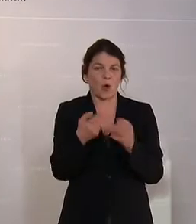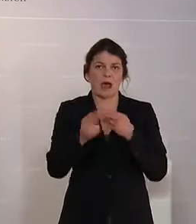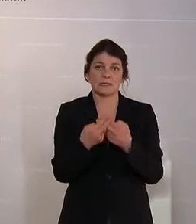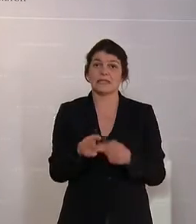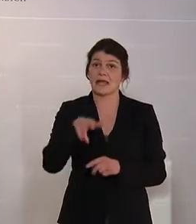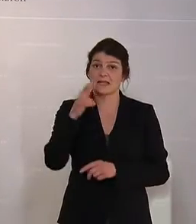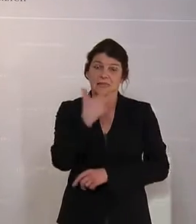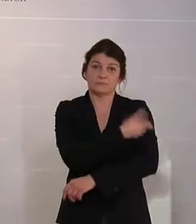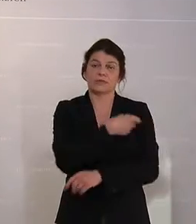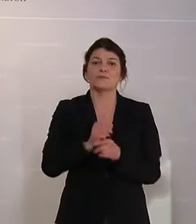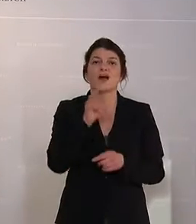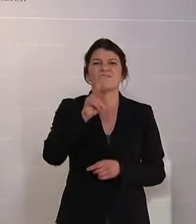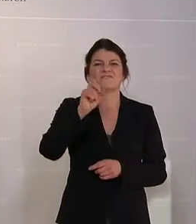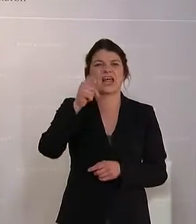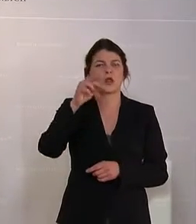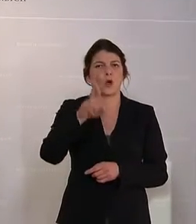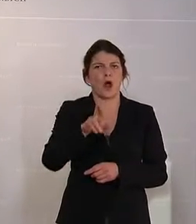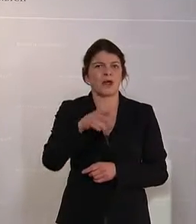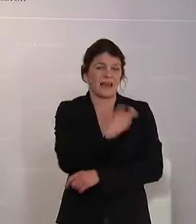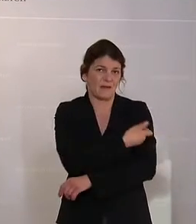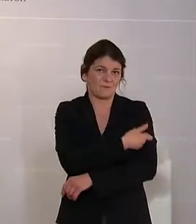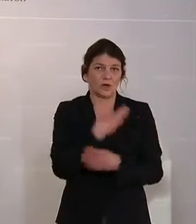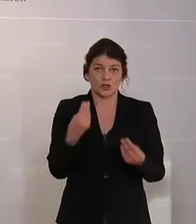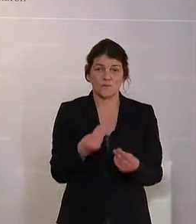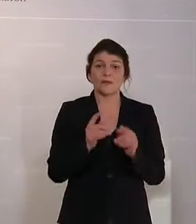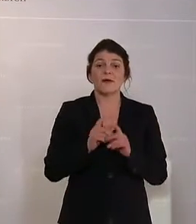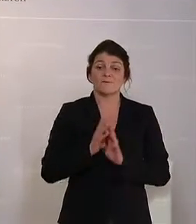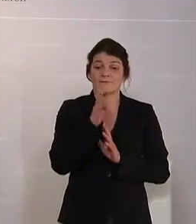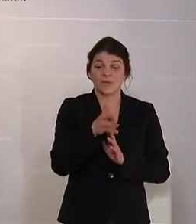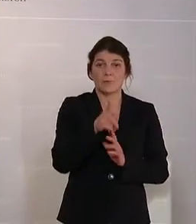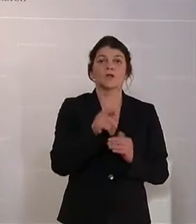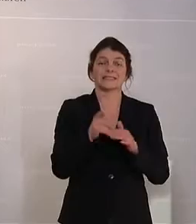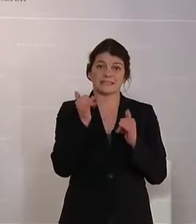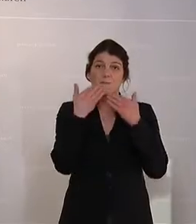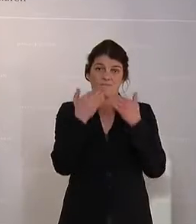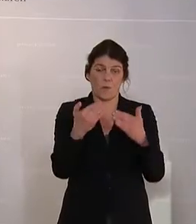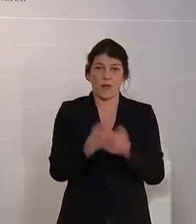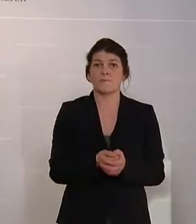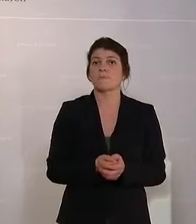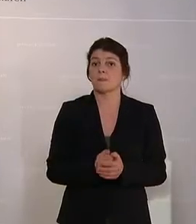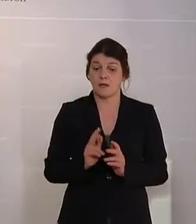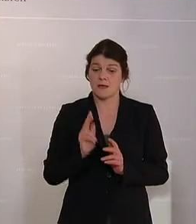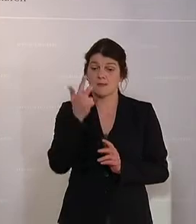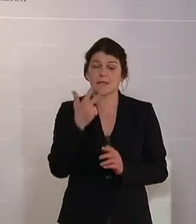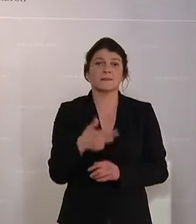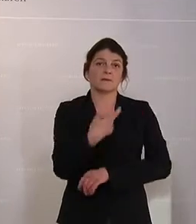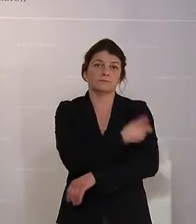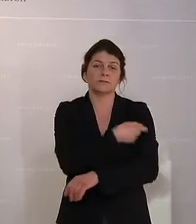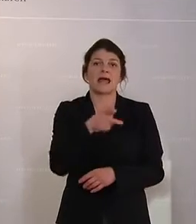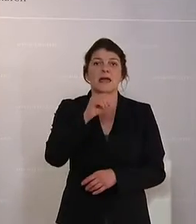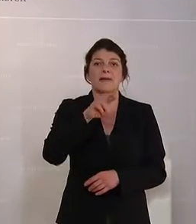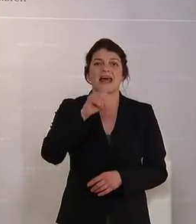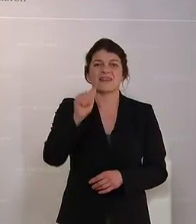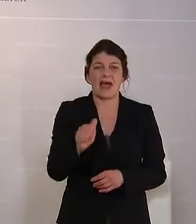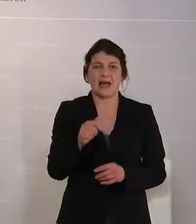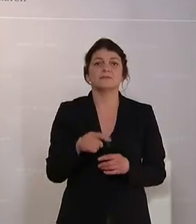bei Vektorimpfstoffen ist nach 4 Monaten empfohlen. Die dritte Dosis bei